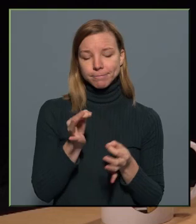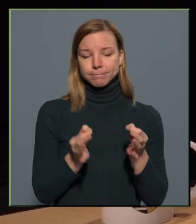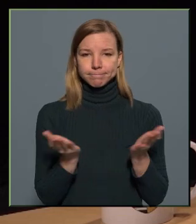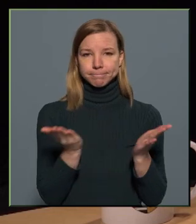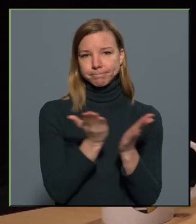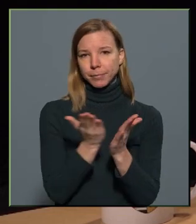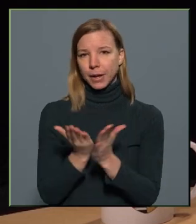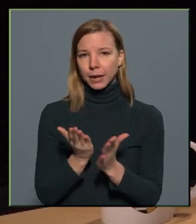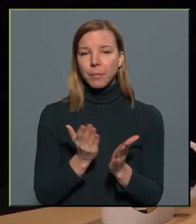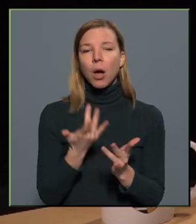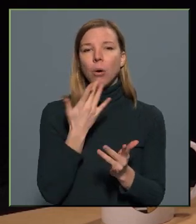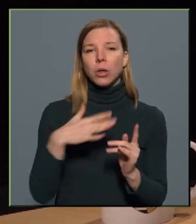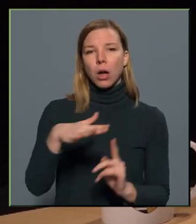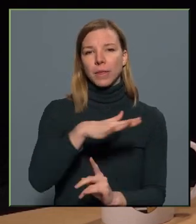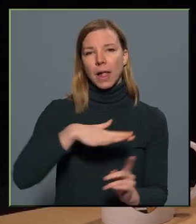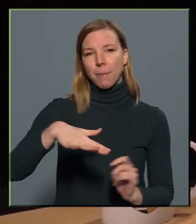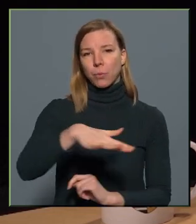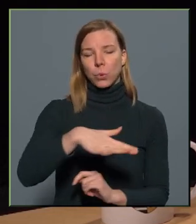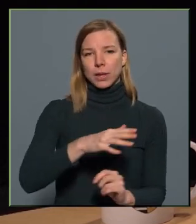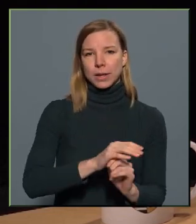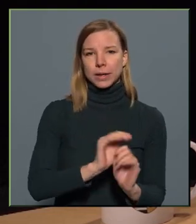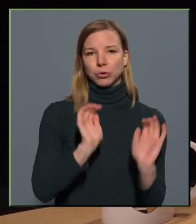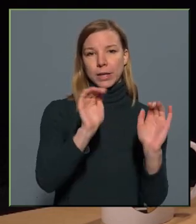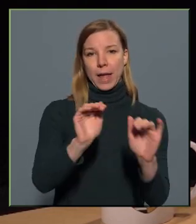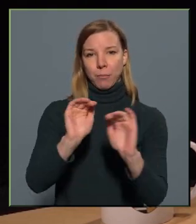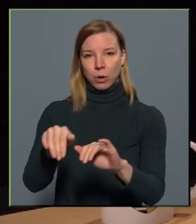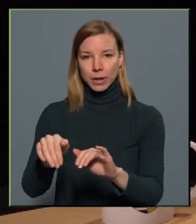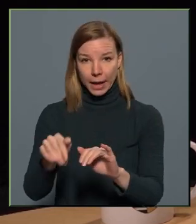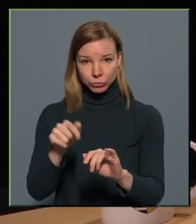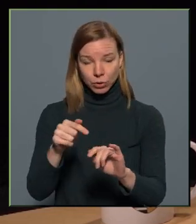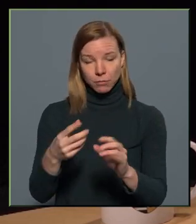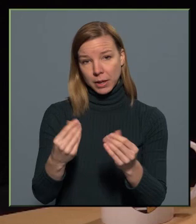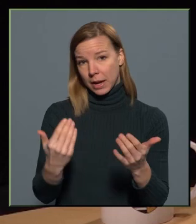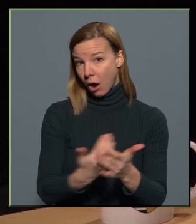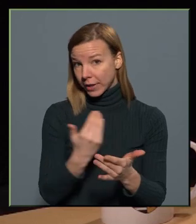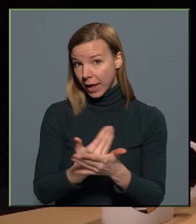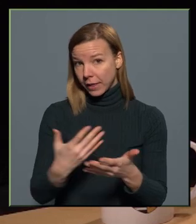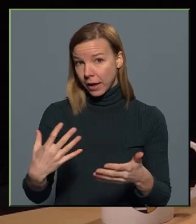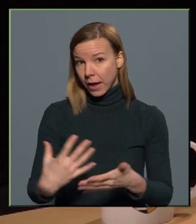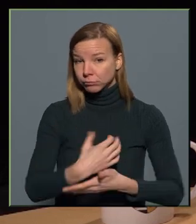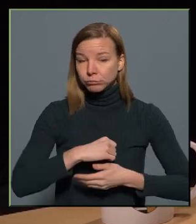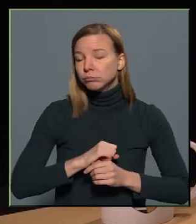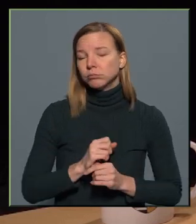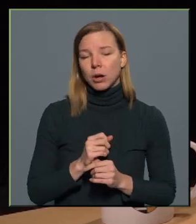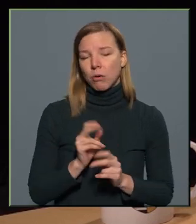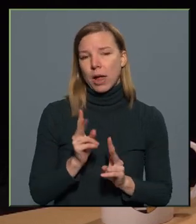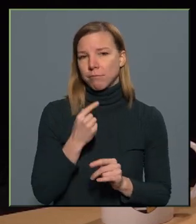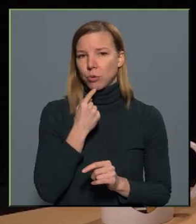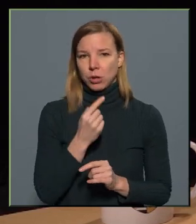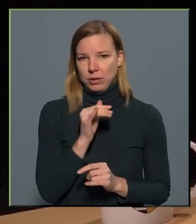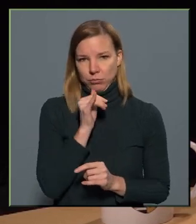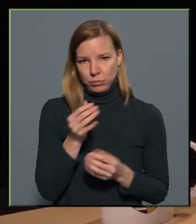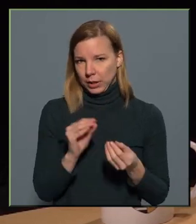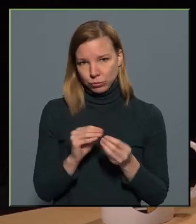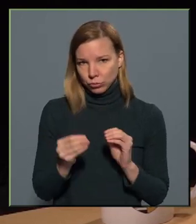települési támogatások milyen mértékben kerültek felhasználásra, akkor azt lehetne mondani, hogy nincs gond. Hiszen